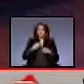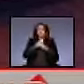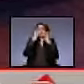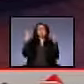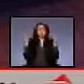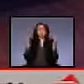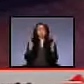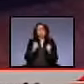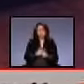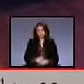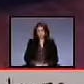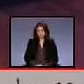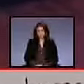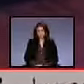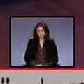يا اخي.